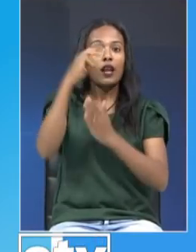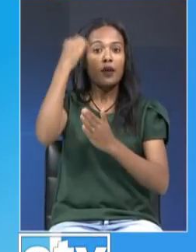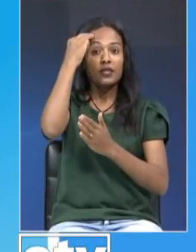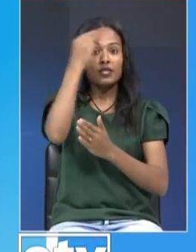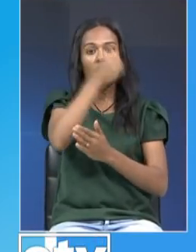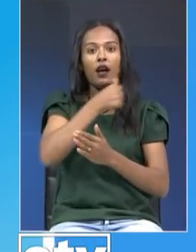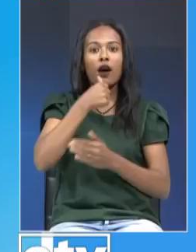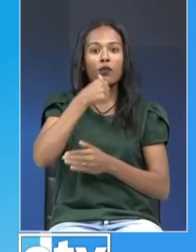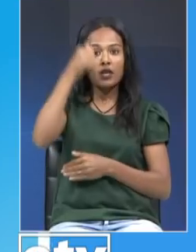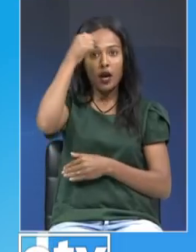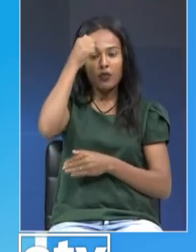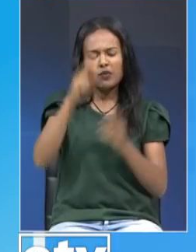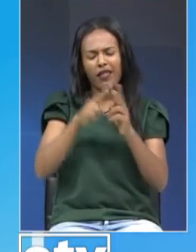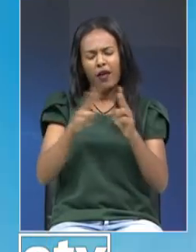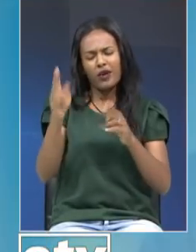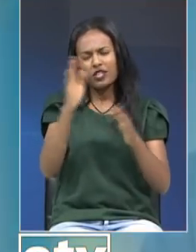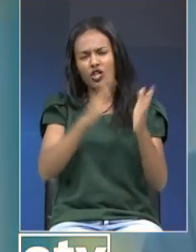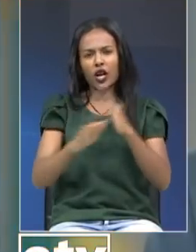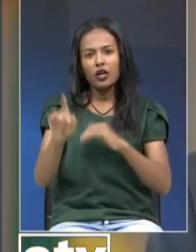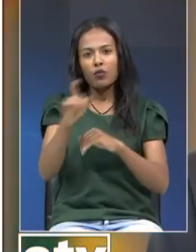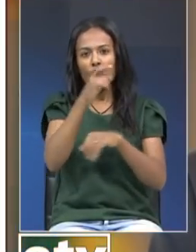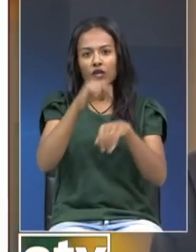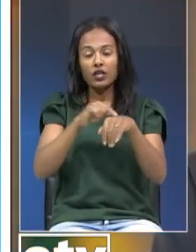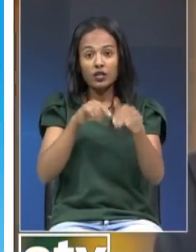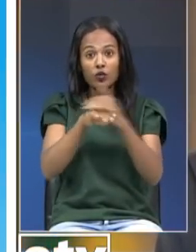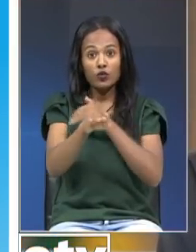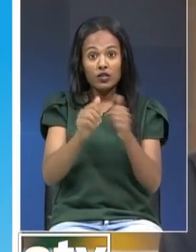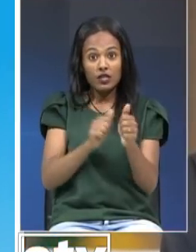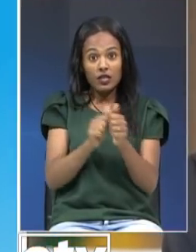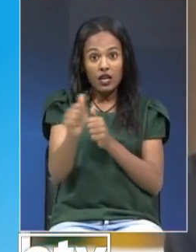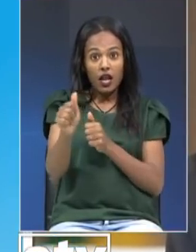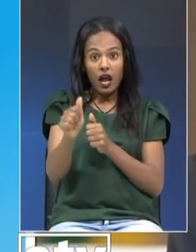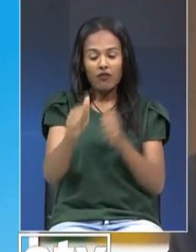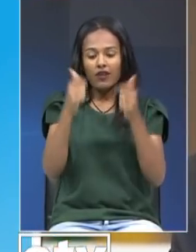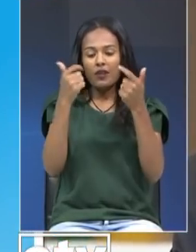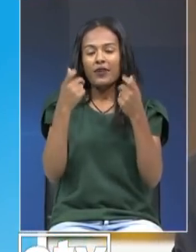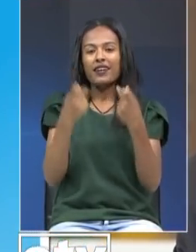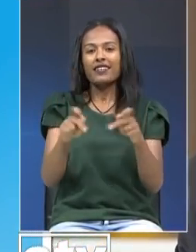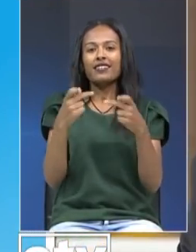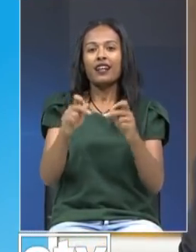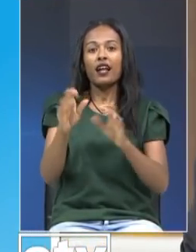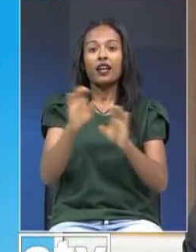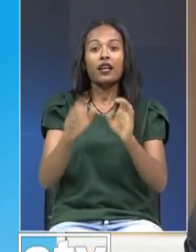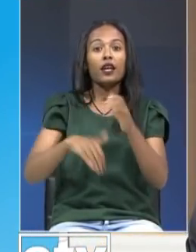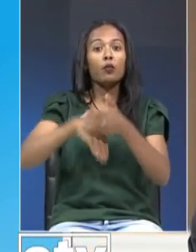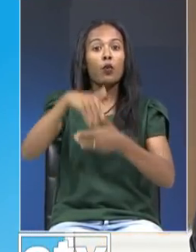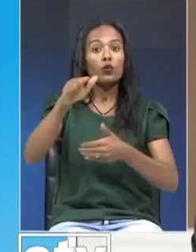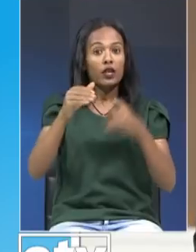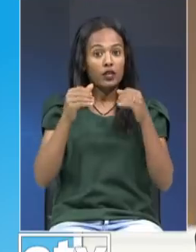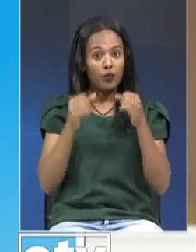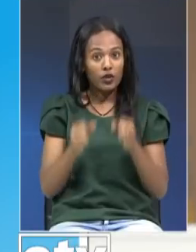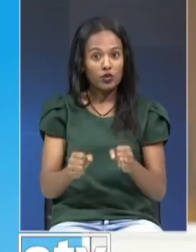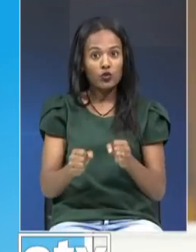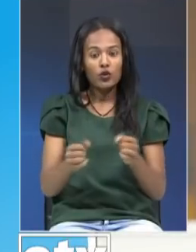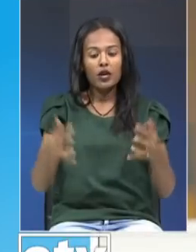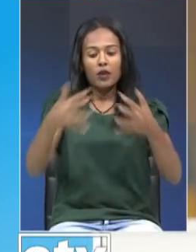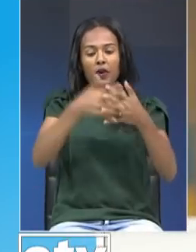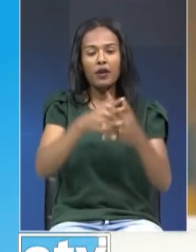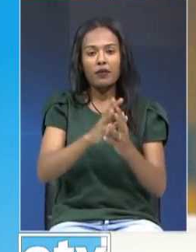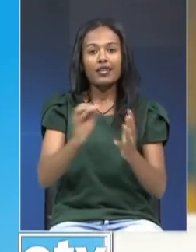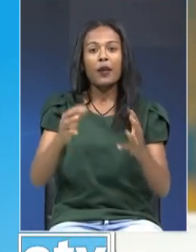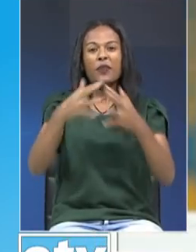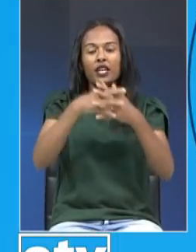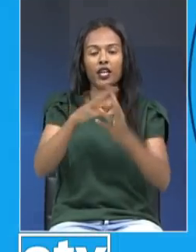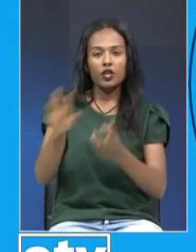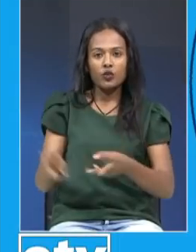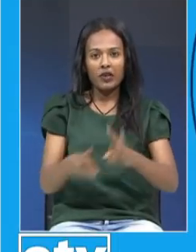አብይ አህመድ ጅግ አስቸጋሪ በሆነ ጊዜ ውስጥ ስናልፍ በድል አድራጊነት ለመወጣት የሚያስችሉ በህብረትና በተቀናጀ